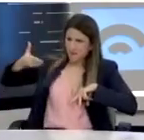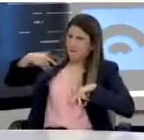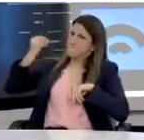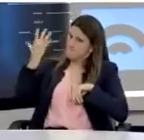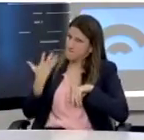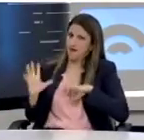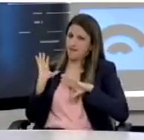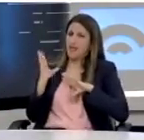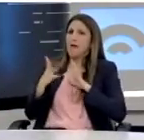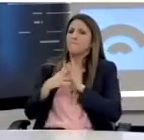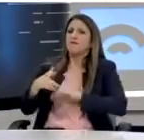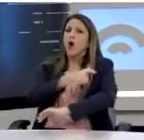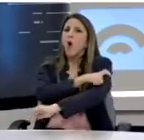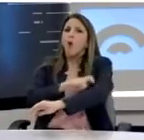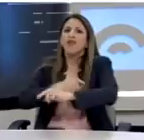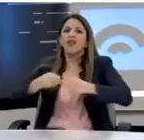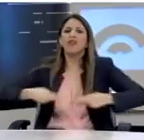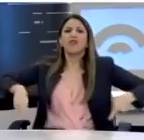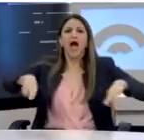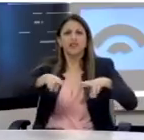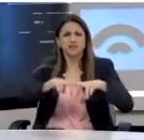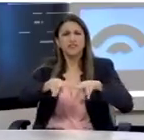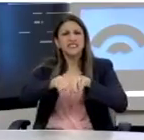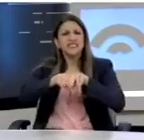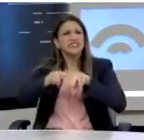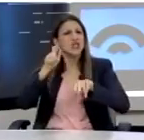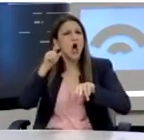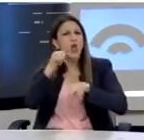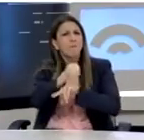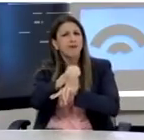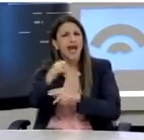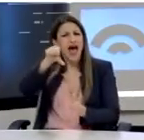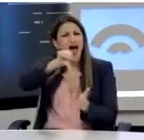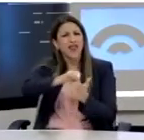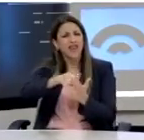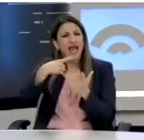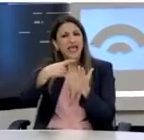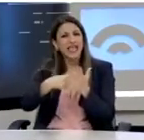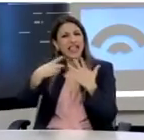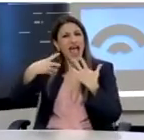στη διάσκεψη του ΟΗΕ και την τυποποίηση των γεωγραφικών ονομάτων που έλαβε χώρα στην Αθήνα το 1977.